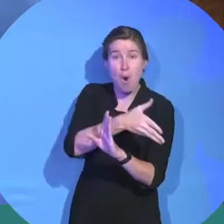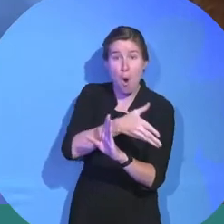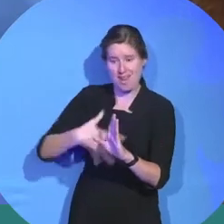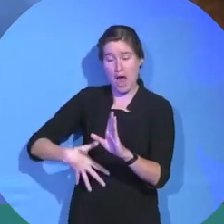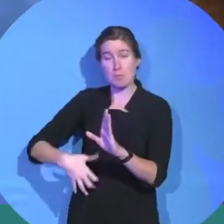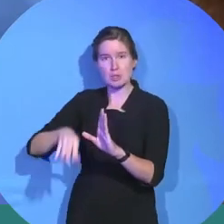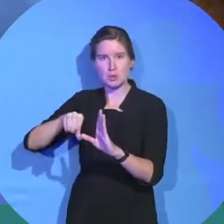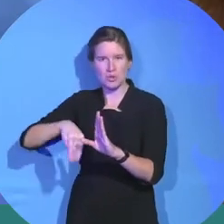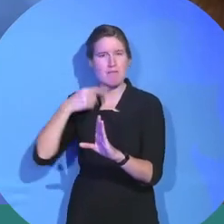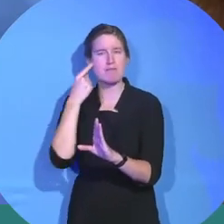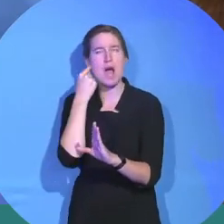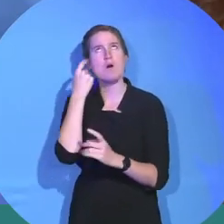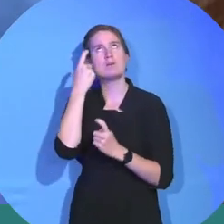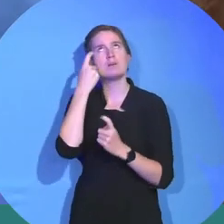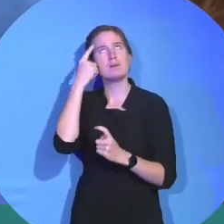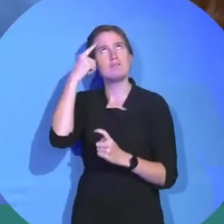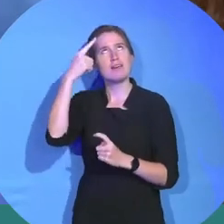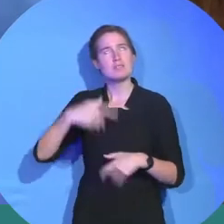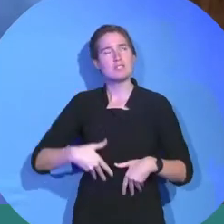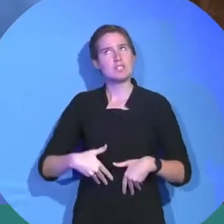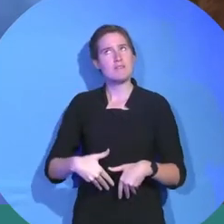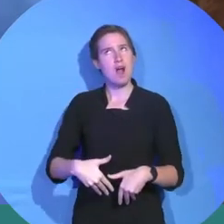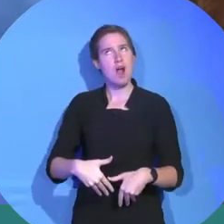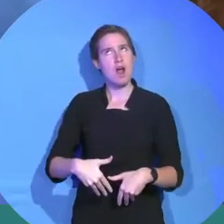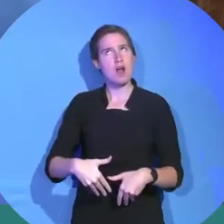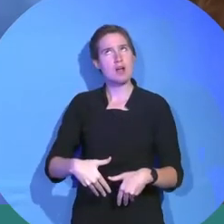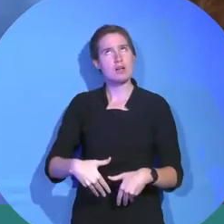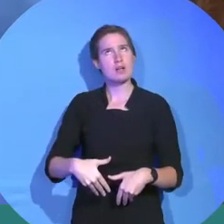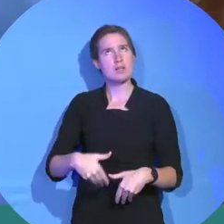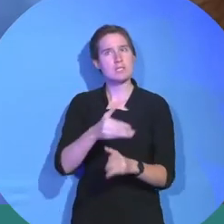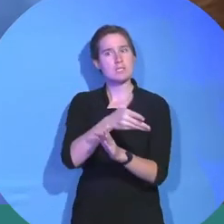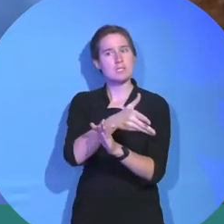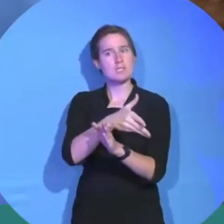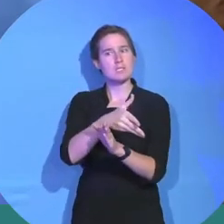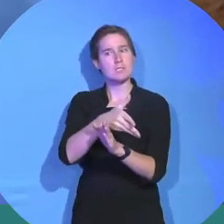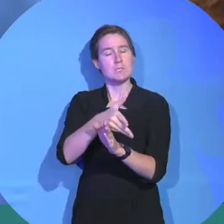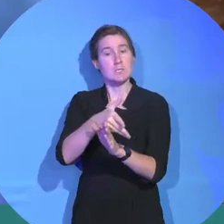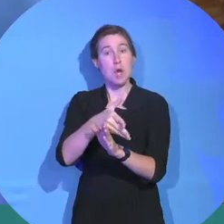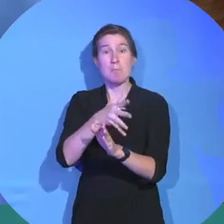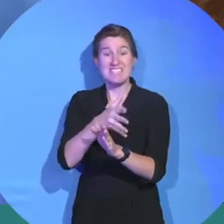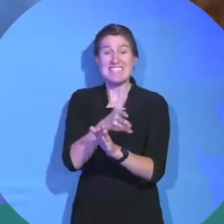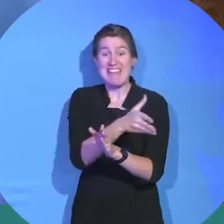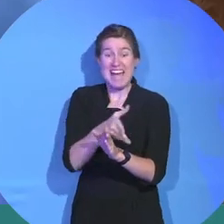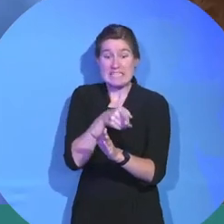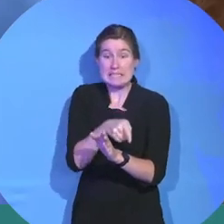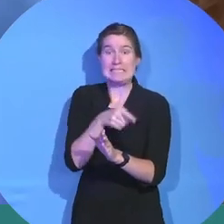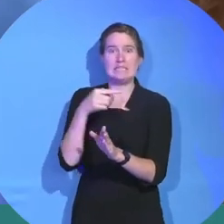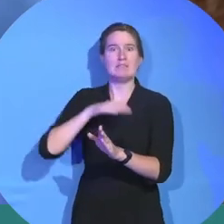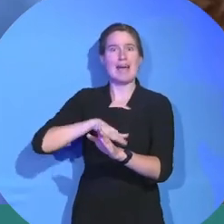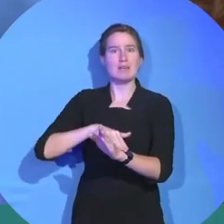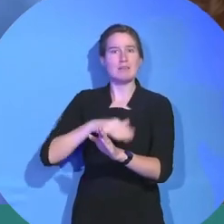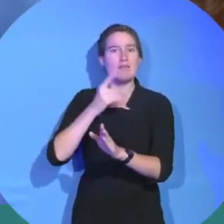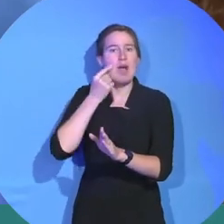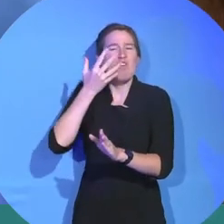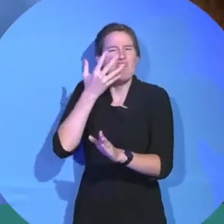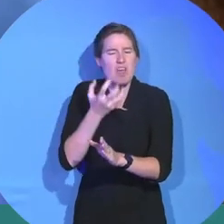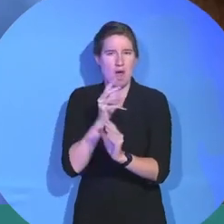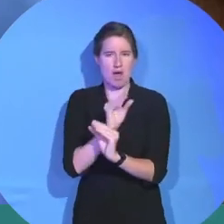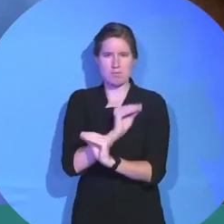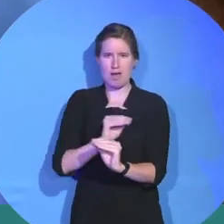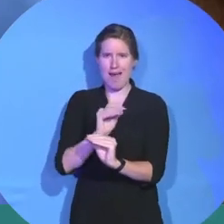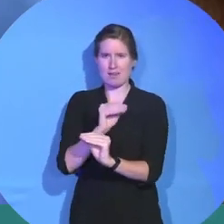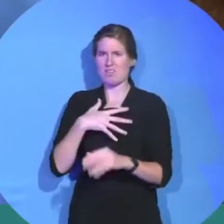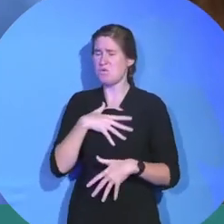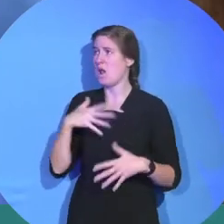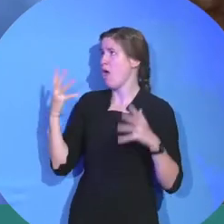dat ze zwanger raakt. Mm-hmm. Die misschien dan wel juist wil gaan praten, die juist al dan hulp nodig heeft. vanwege de achtbaan waar ze in terecht komt.